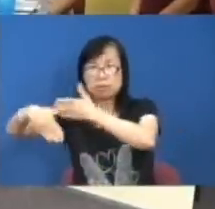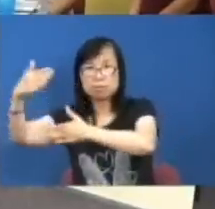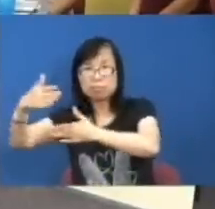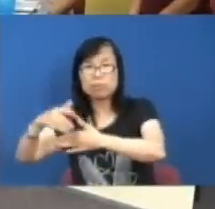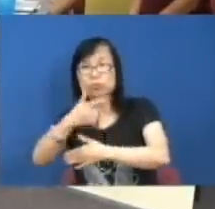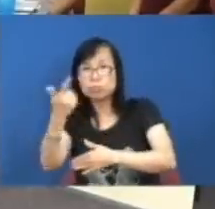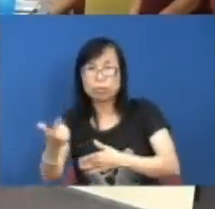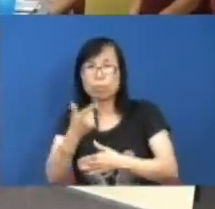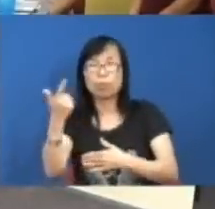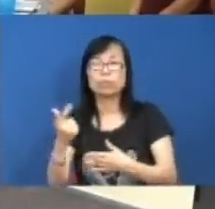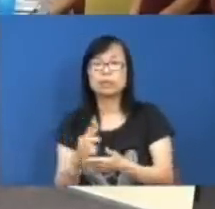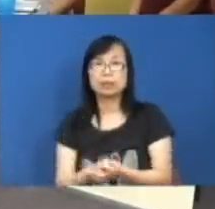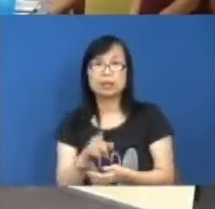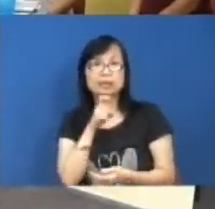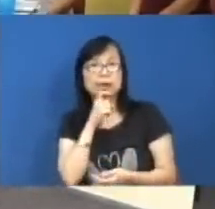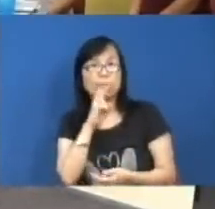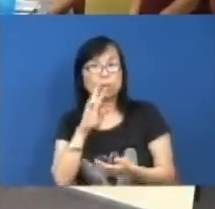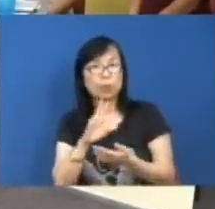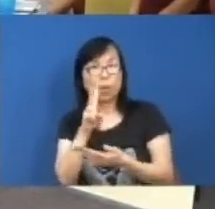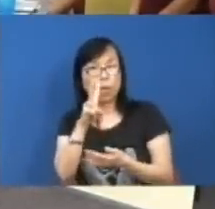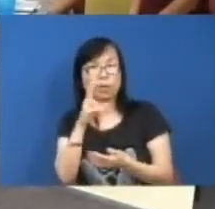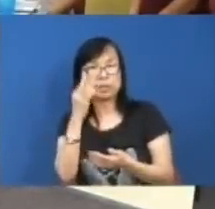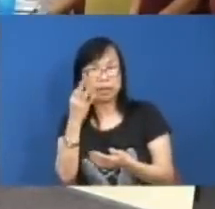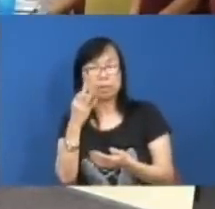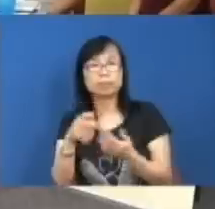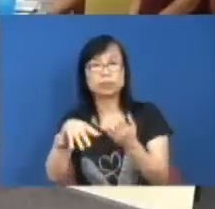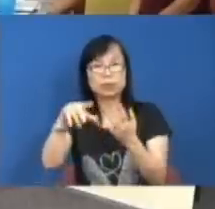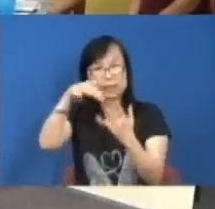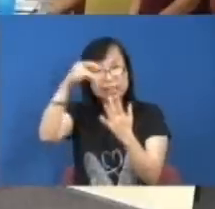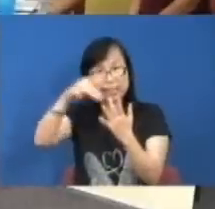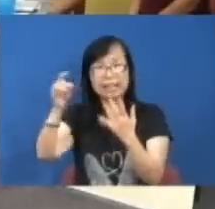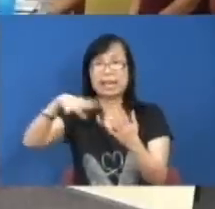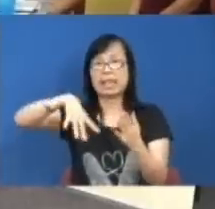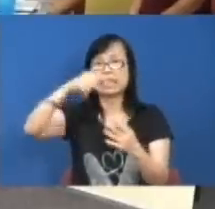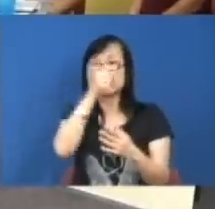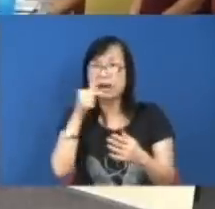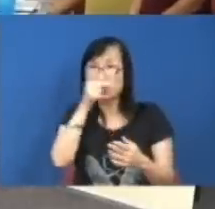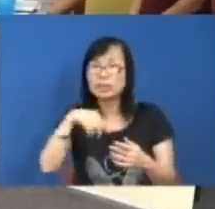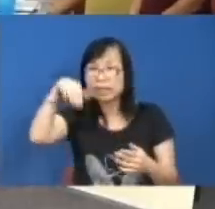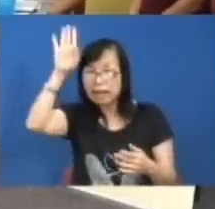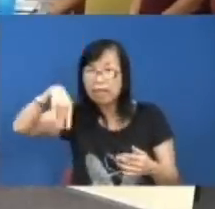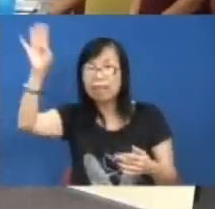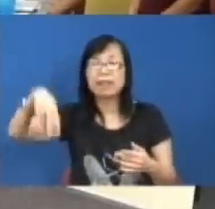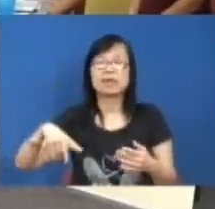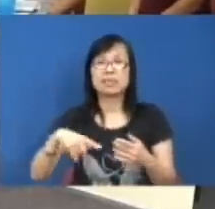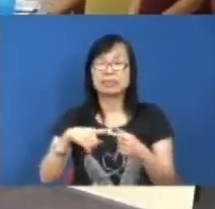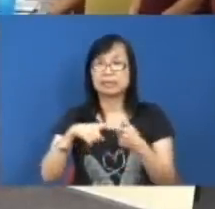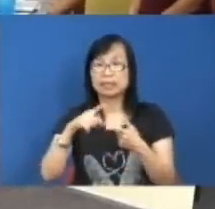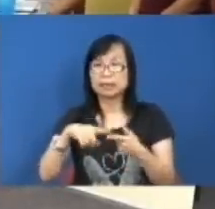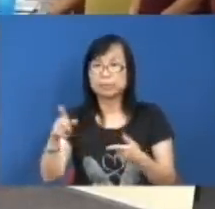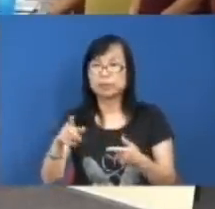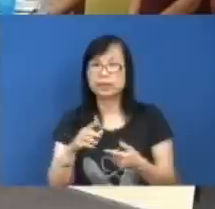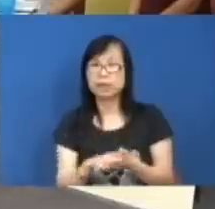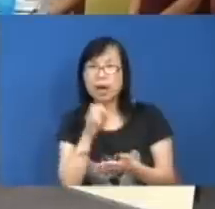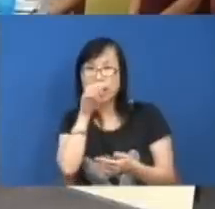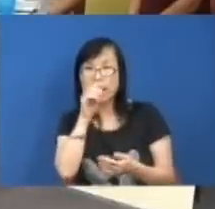好多，咁好多啦，即係有兩三種嘅選擇嘅啫，即使係咪一係就油漆，一係就重新做瓦仔， 係嘛？ 咁通常佢哋又